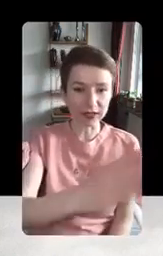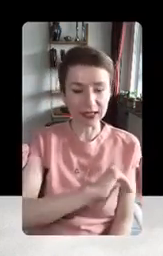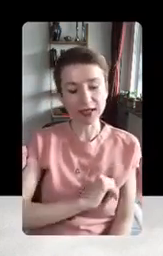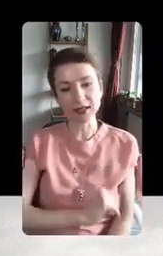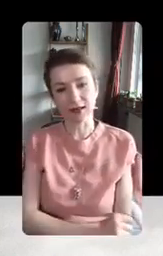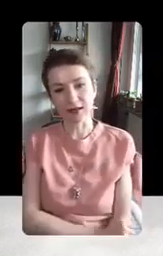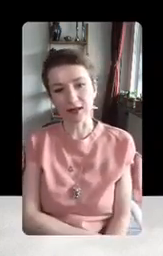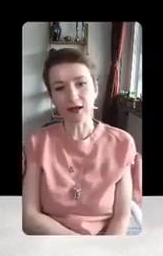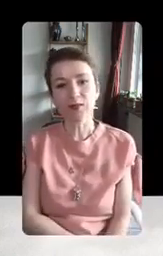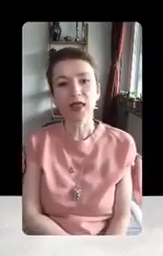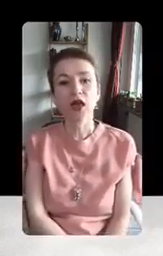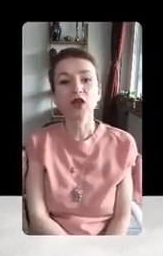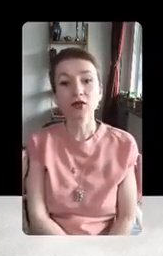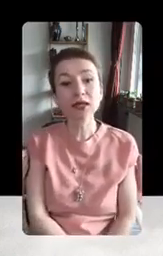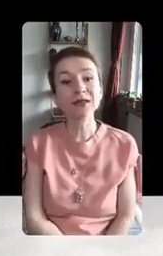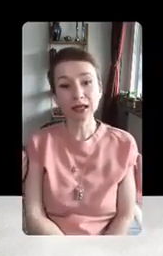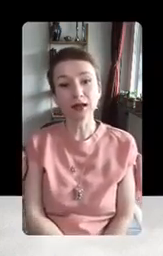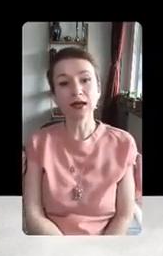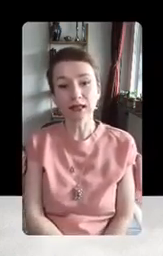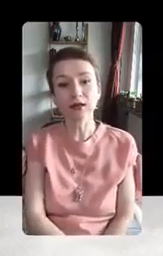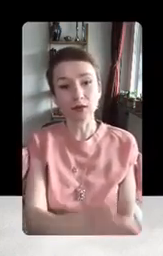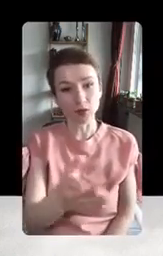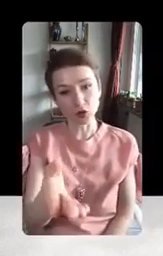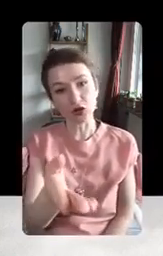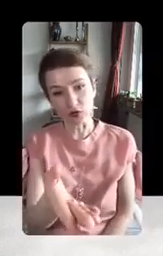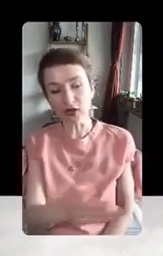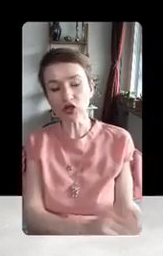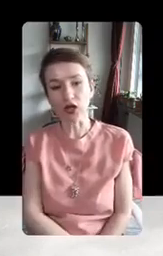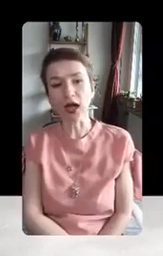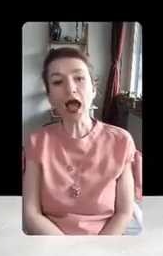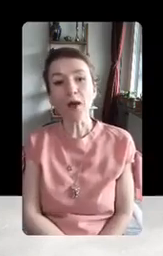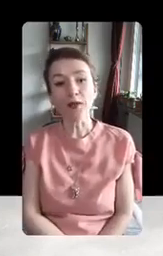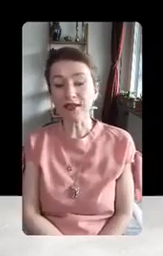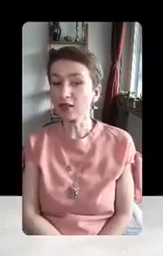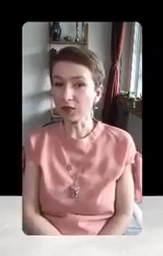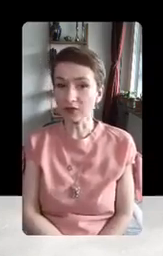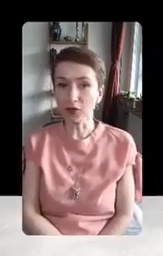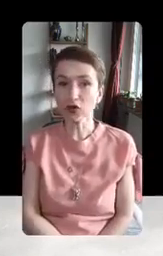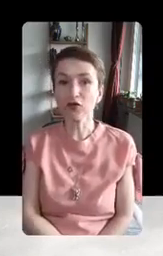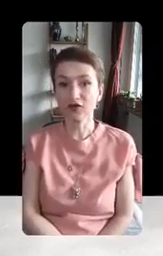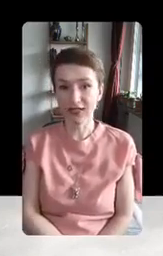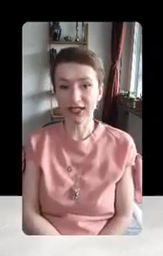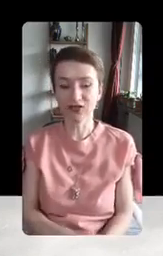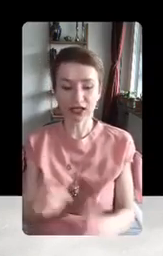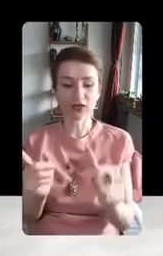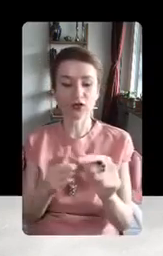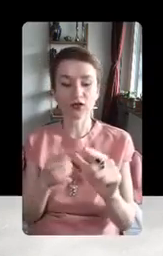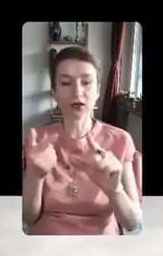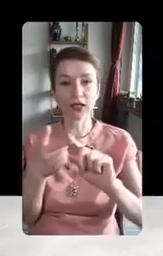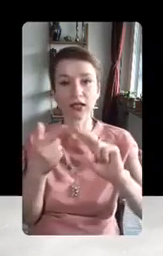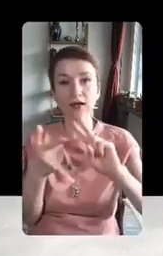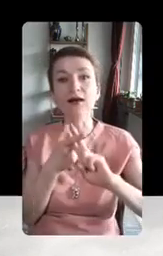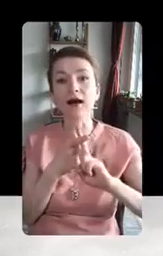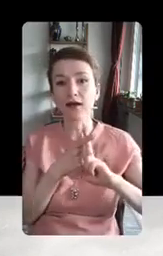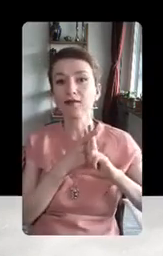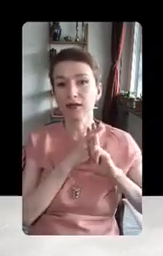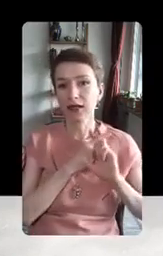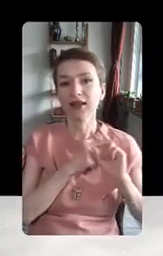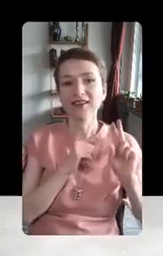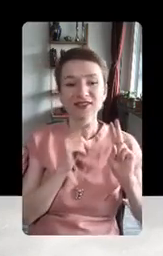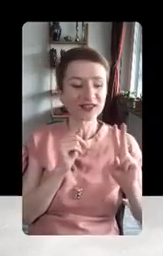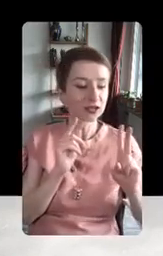Он поливает гиацинты, да? Но на самом деле этот божий одуванчик поставил под вопрос все вот эти вот